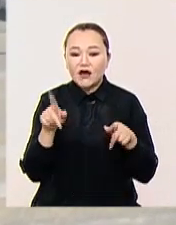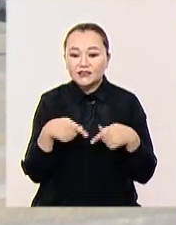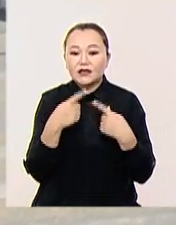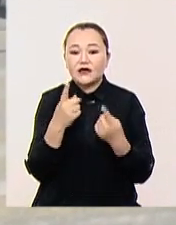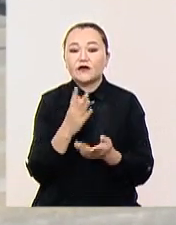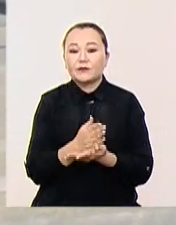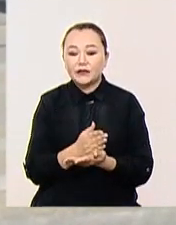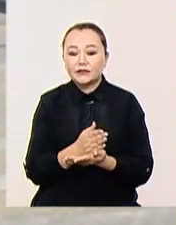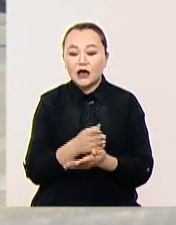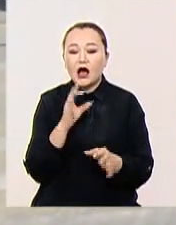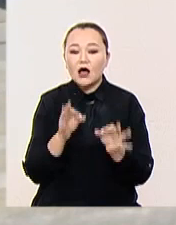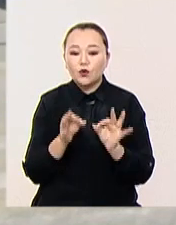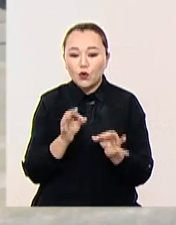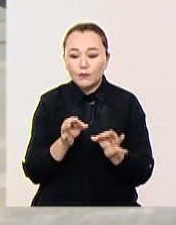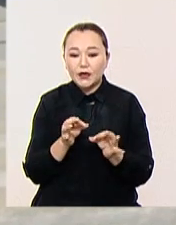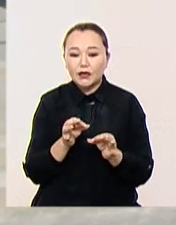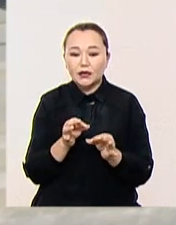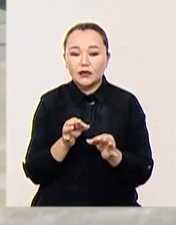Восстанавливают, а нормы,